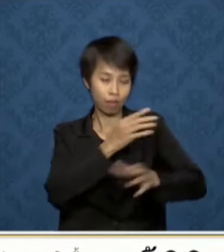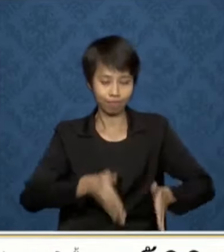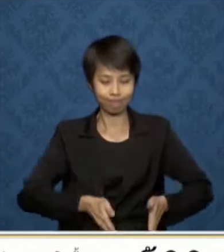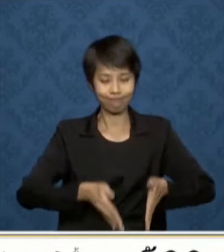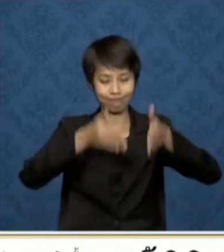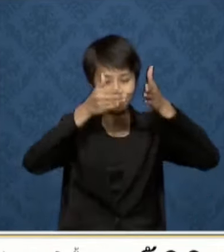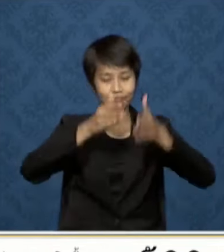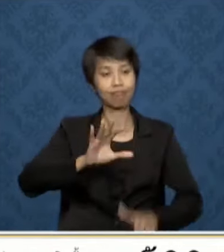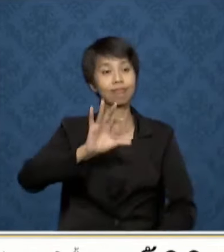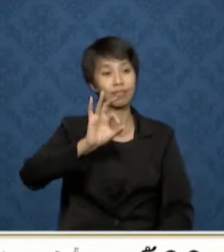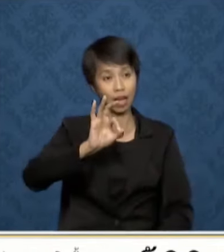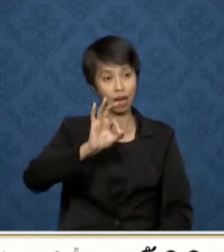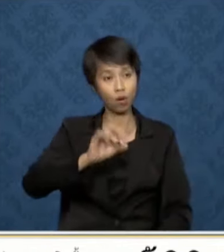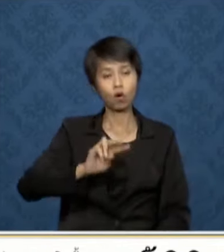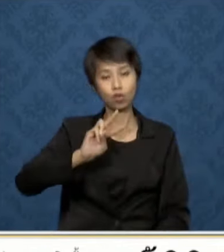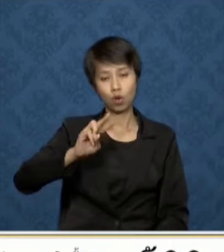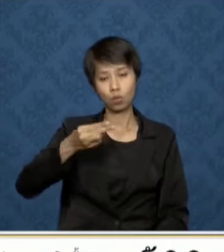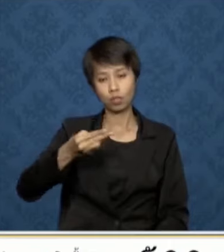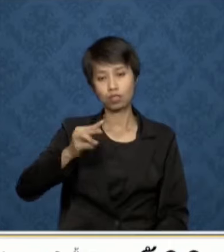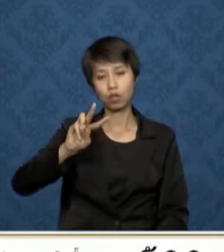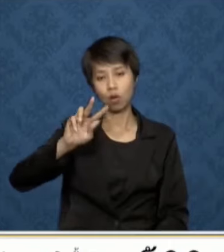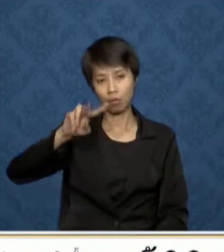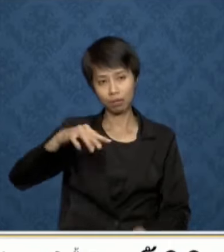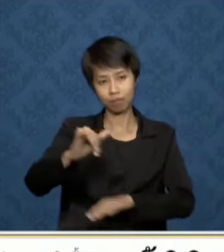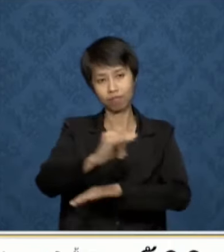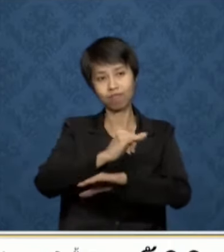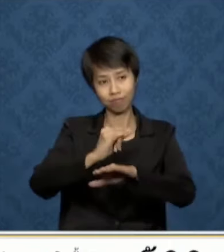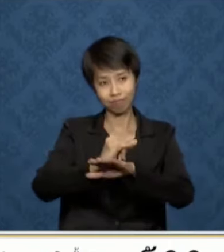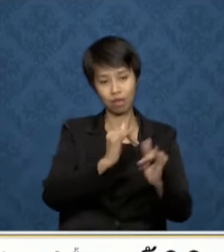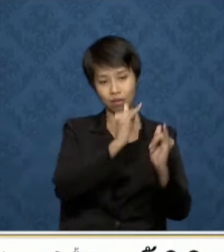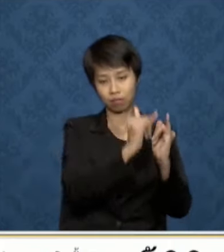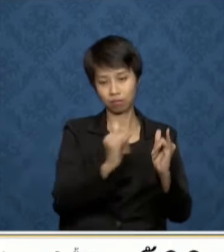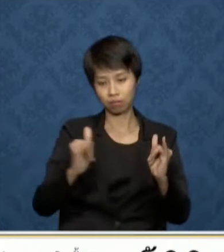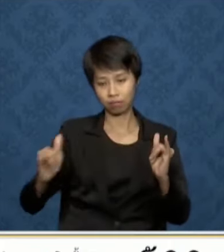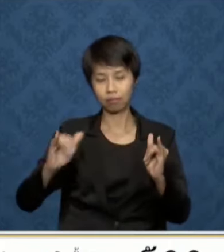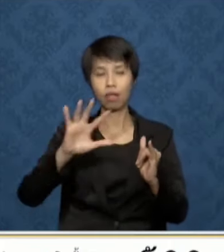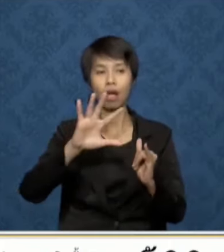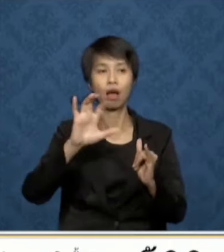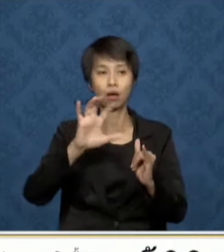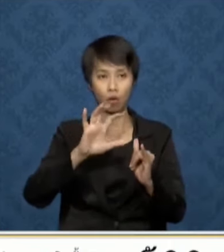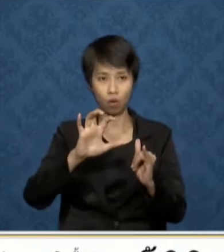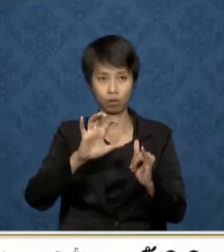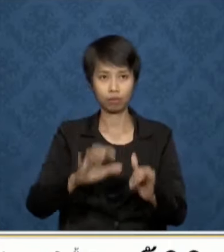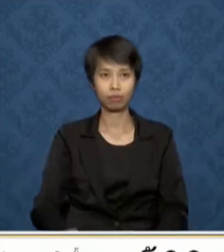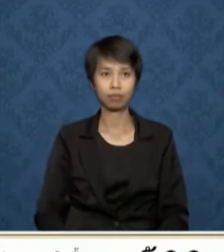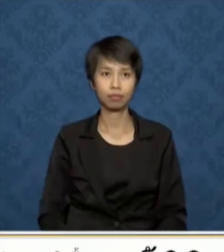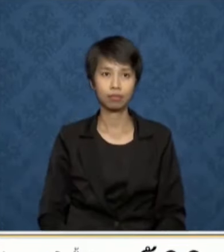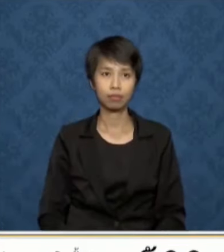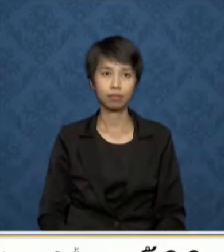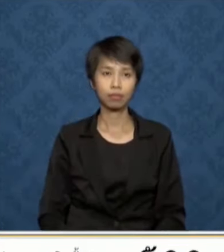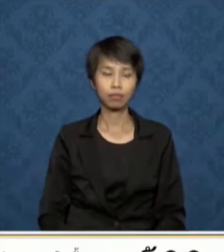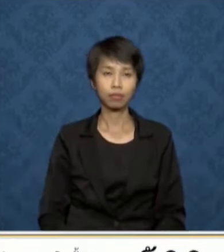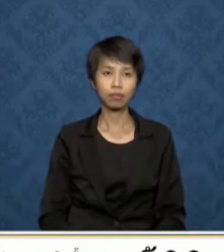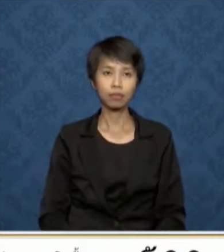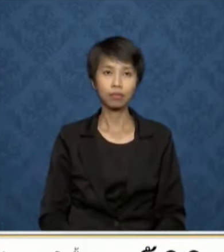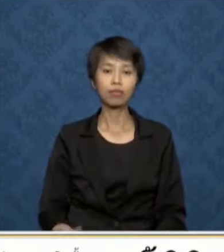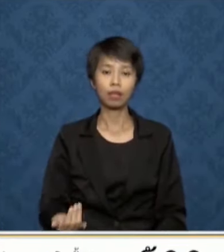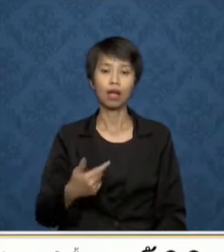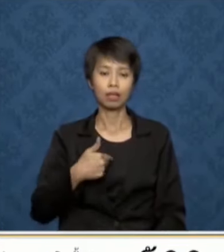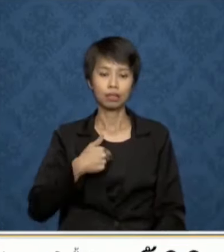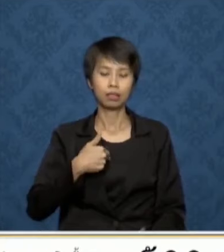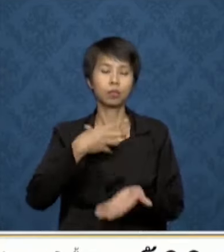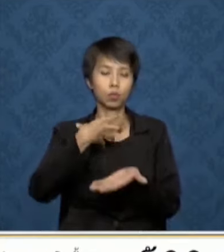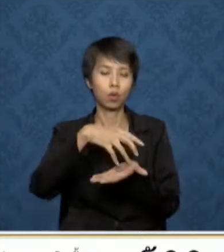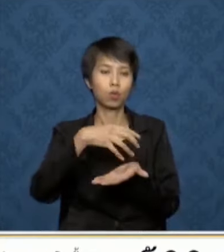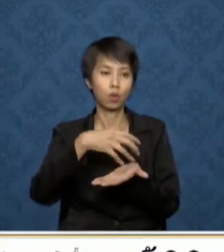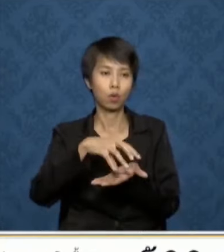ทใช้สอย 22,000 ตารางเมตรขนาดเตีง 500 เตีงถ้เปคนนวงการจะไมแ่ใจวขนาดเตีงมันเทาไ่ผมให้ข้อมลเข้า